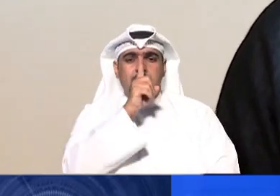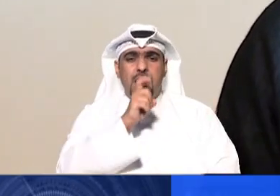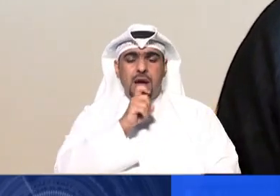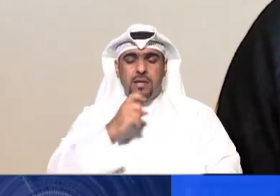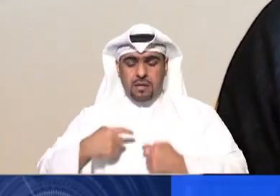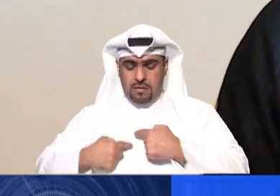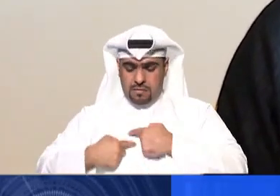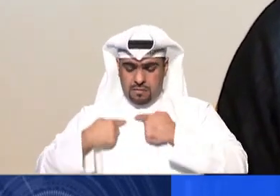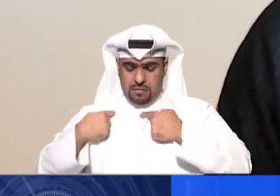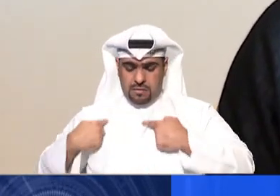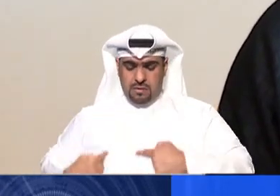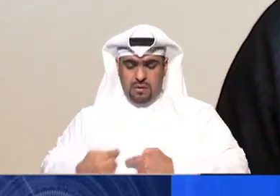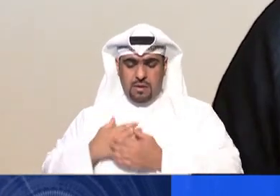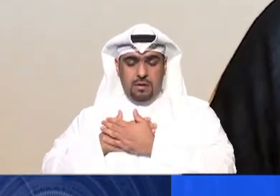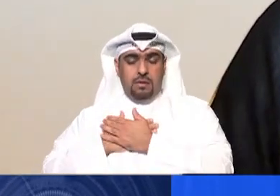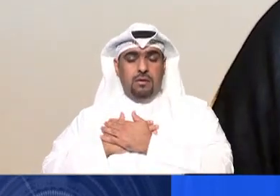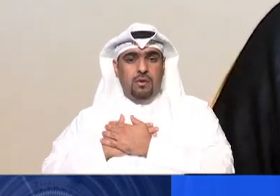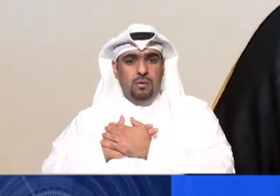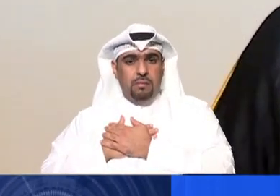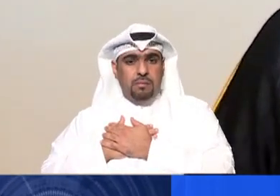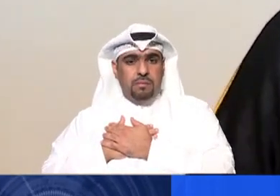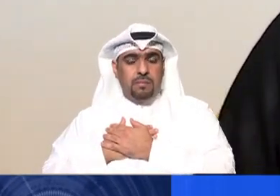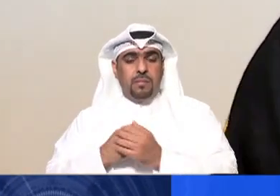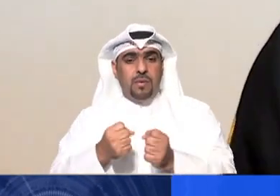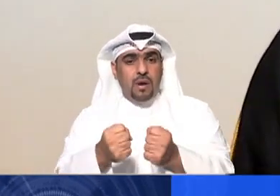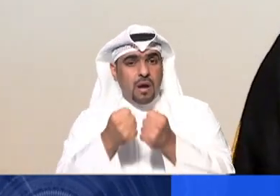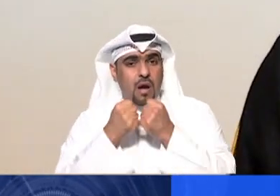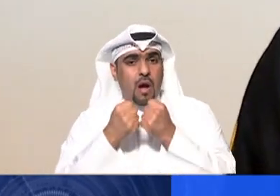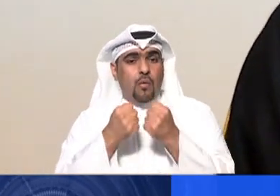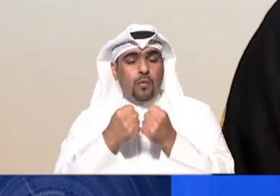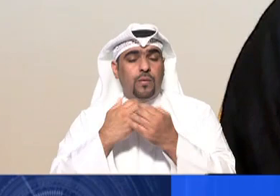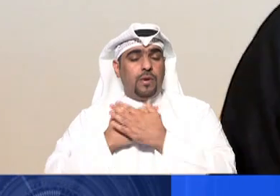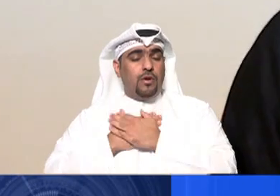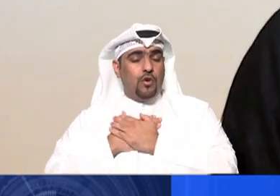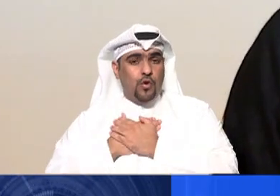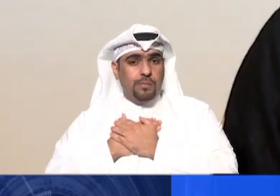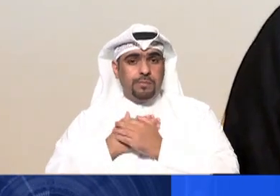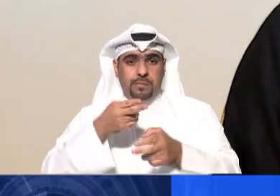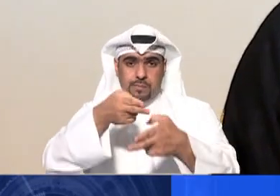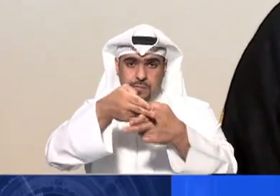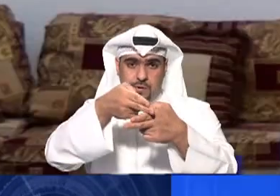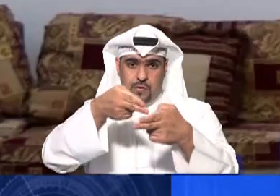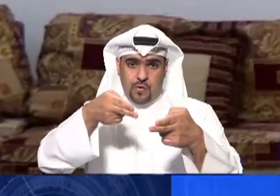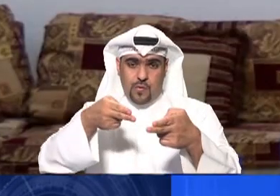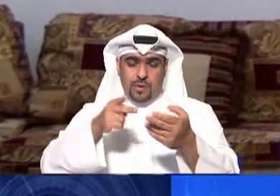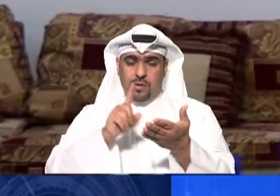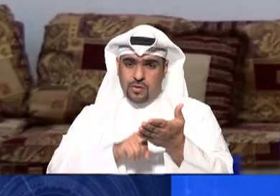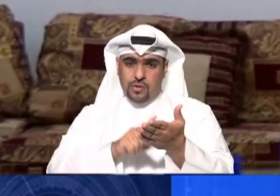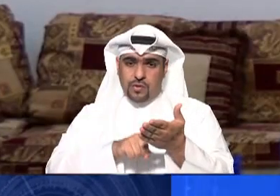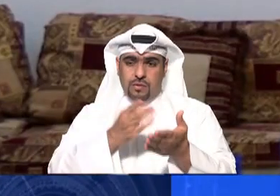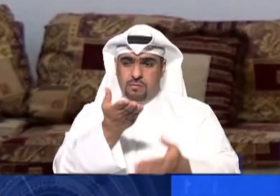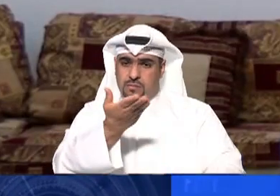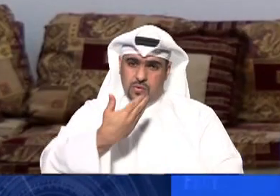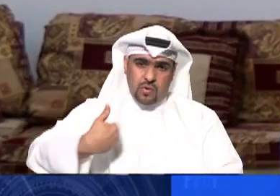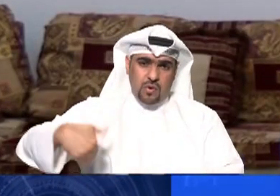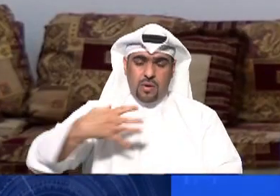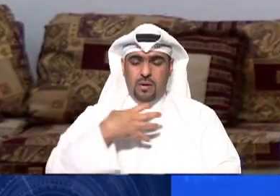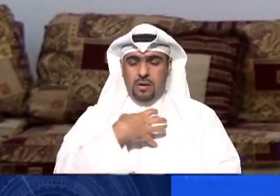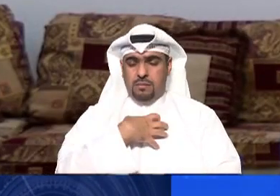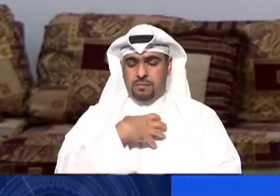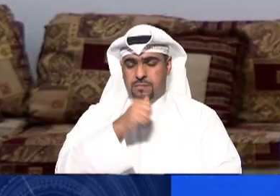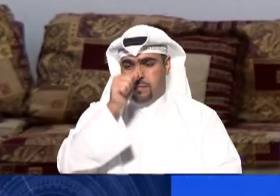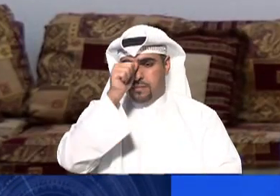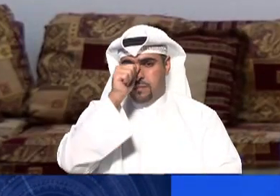وشعبا، وكلنا ألمنا هذا المصاب الجلل. مسيرة حافلة بالعطاء